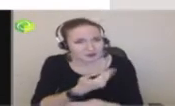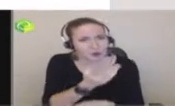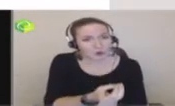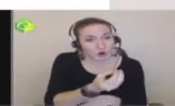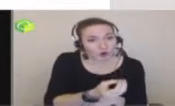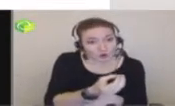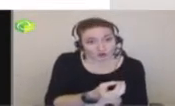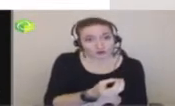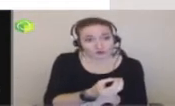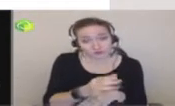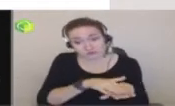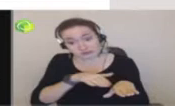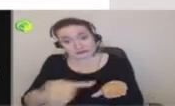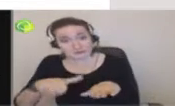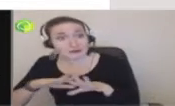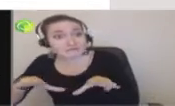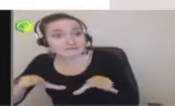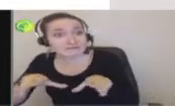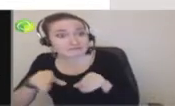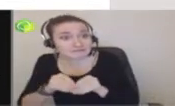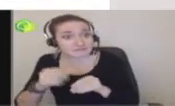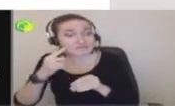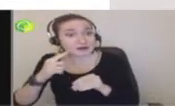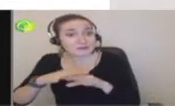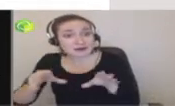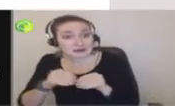aux éditions du CHU Sainte-Justine.